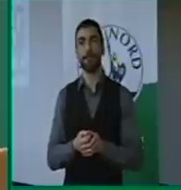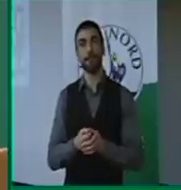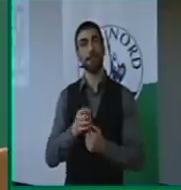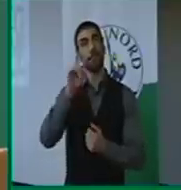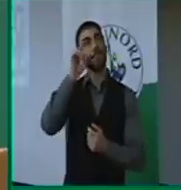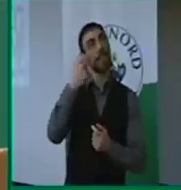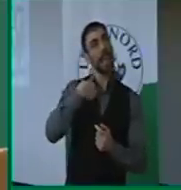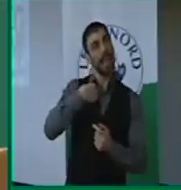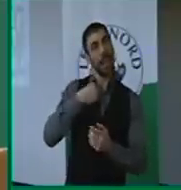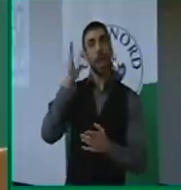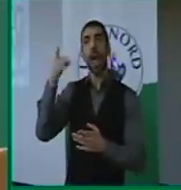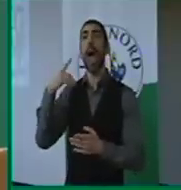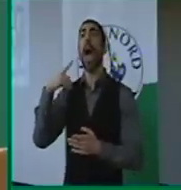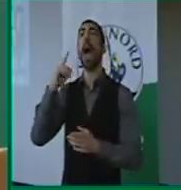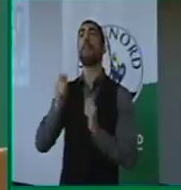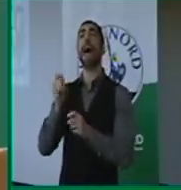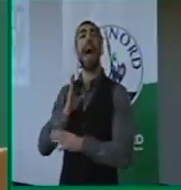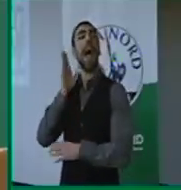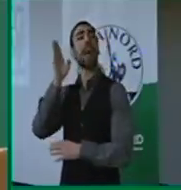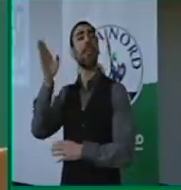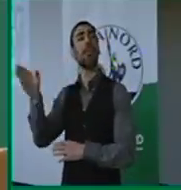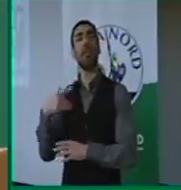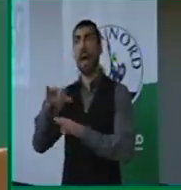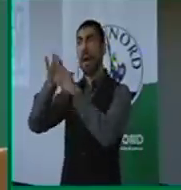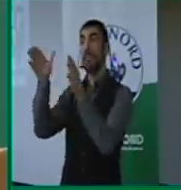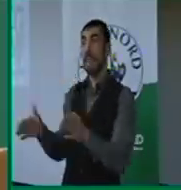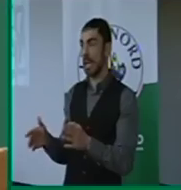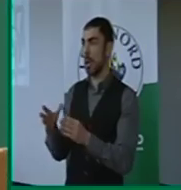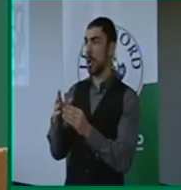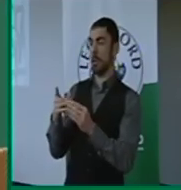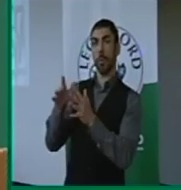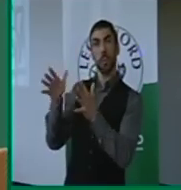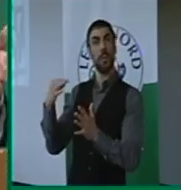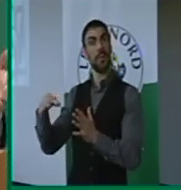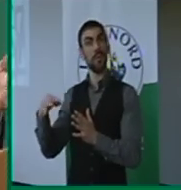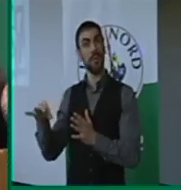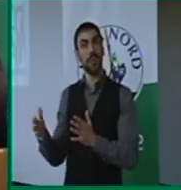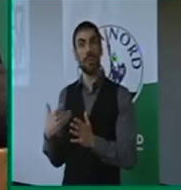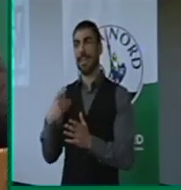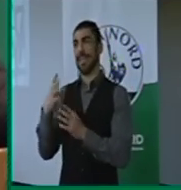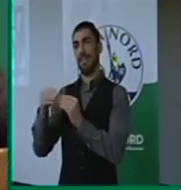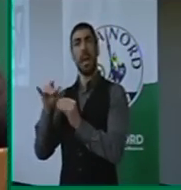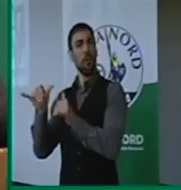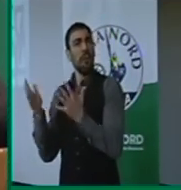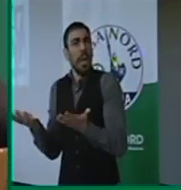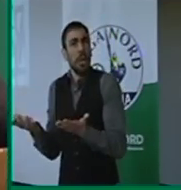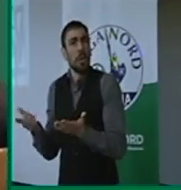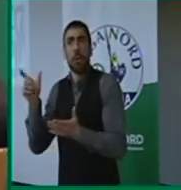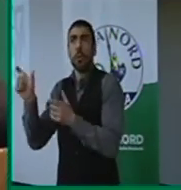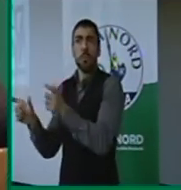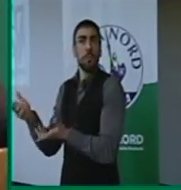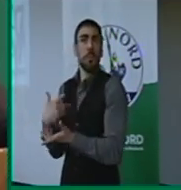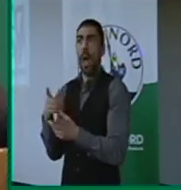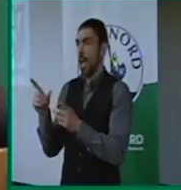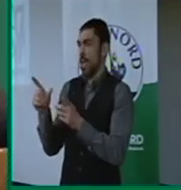io vado a comprarlo a Padova un bel frigorifero fatto da da veneti ma è più o meno